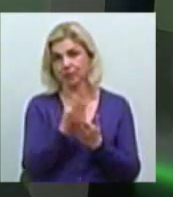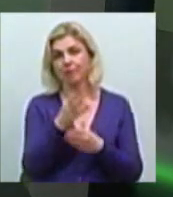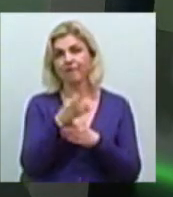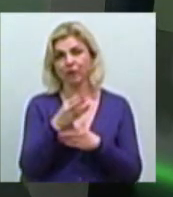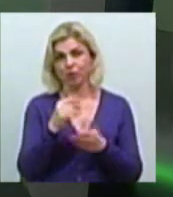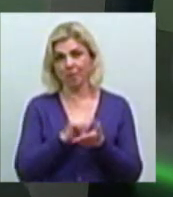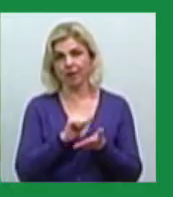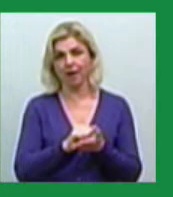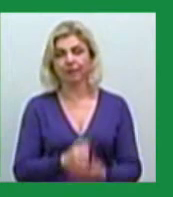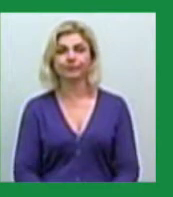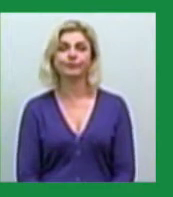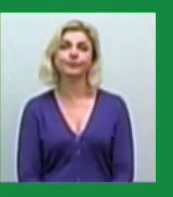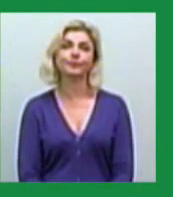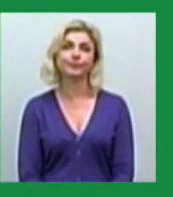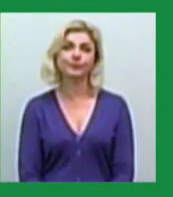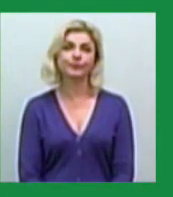приводу.